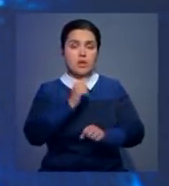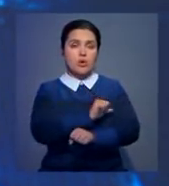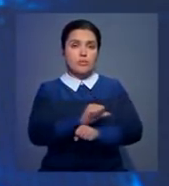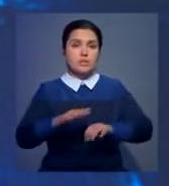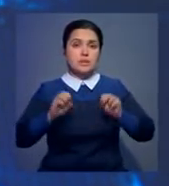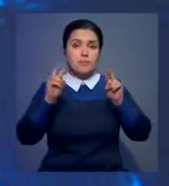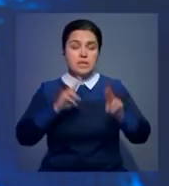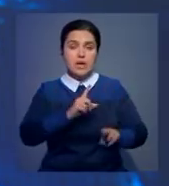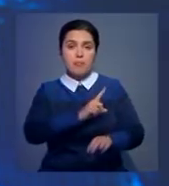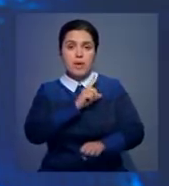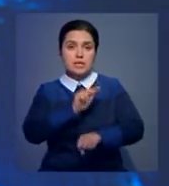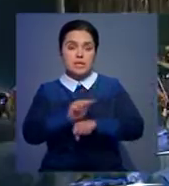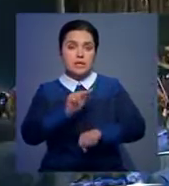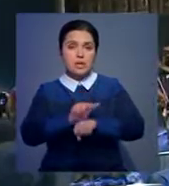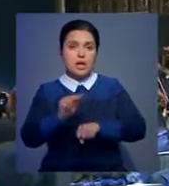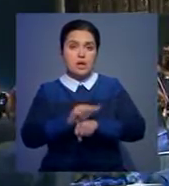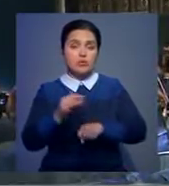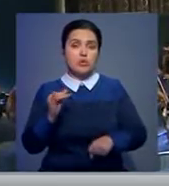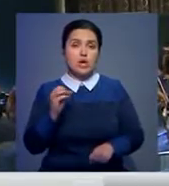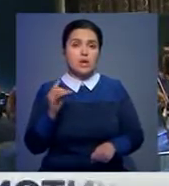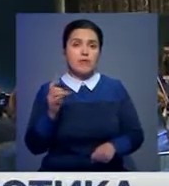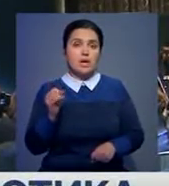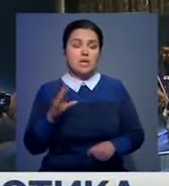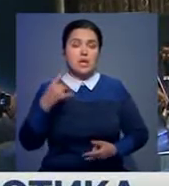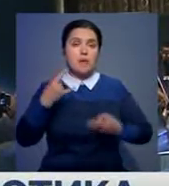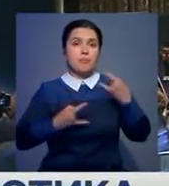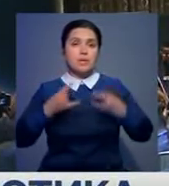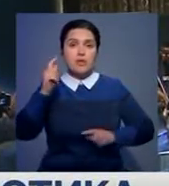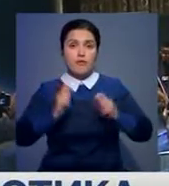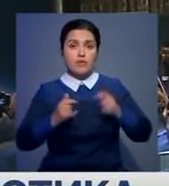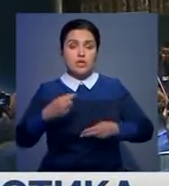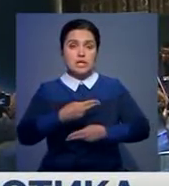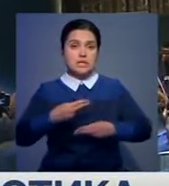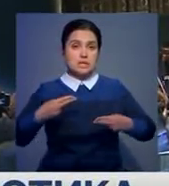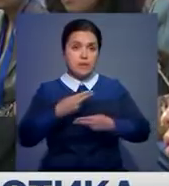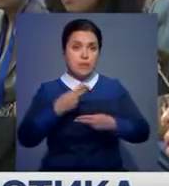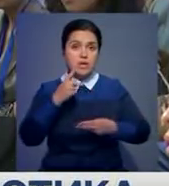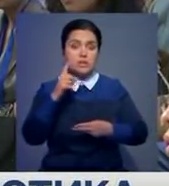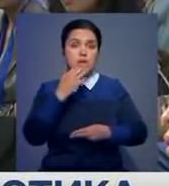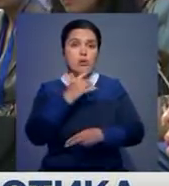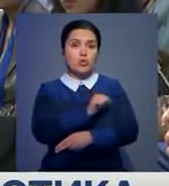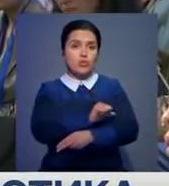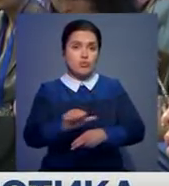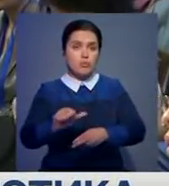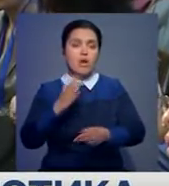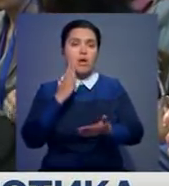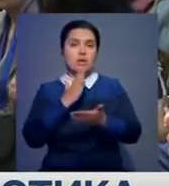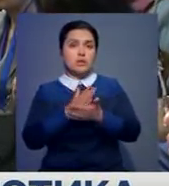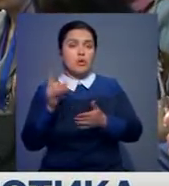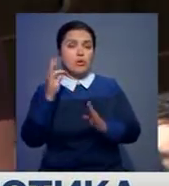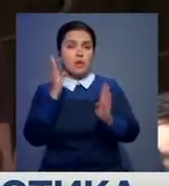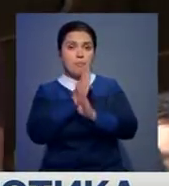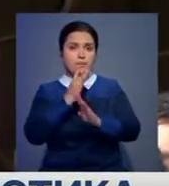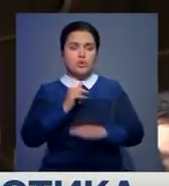эксперты на мастер-классе в рамках Евразийского медиафорума. Сегодня экологической тематике, в особенности за рубежом, отводят солидные полосы.